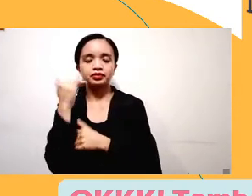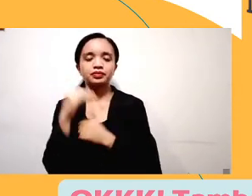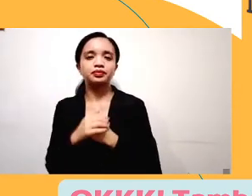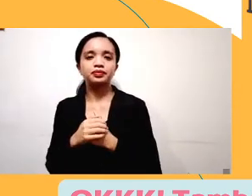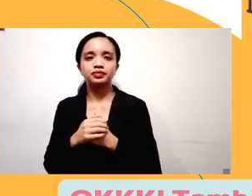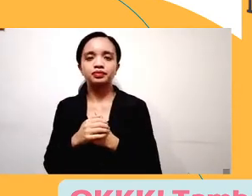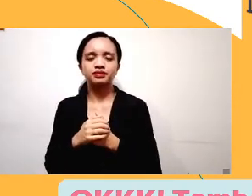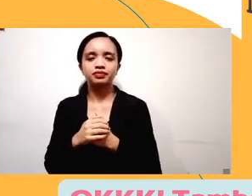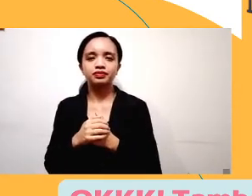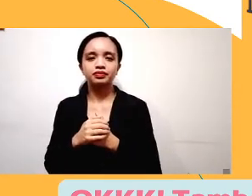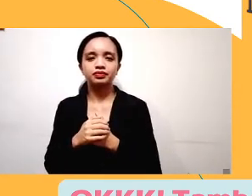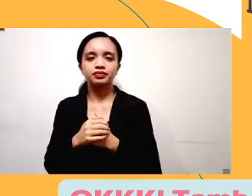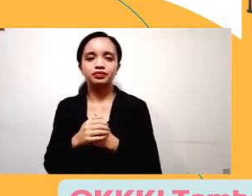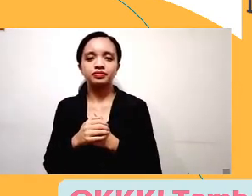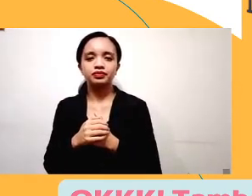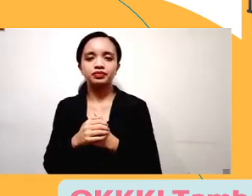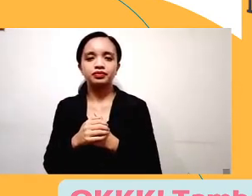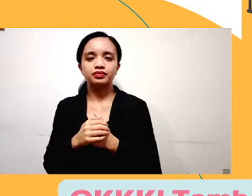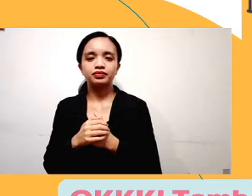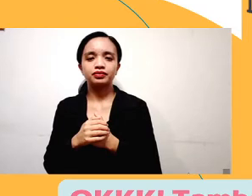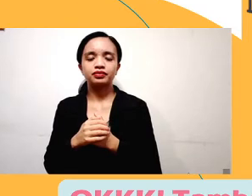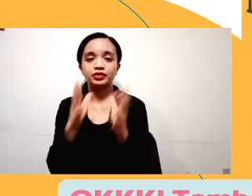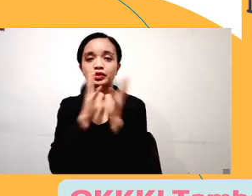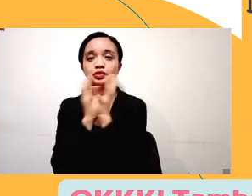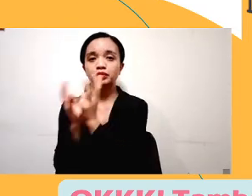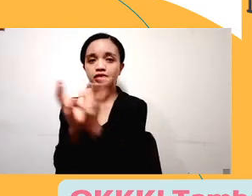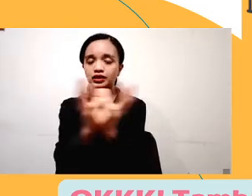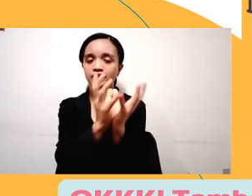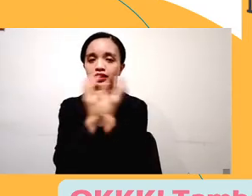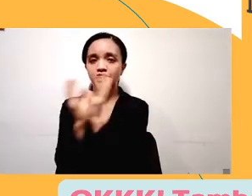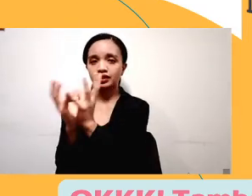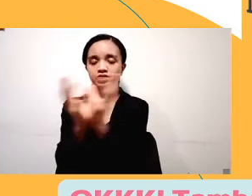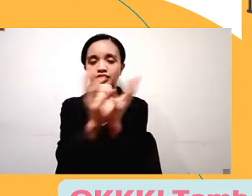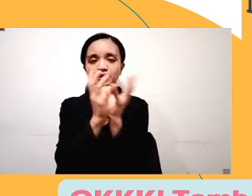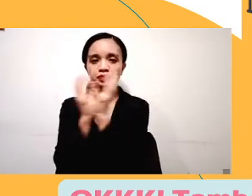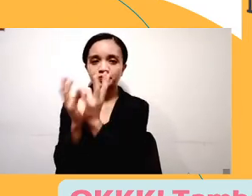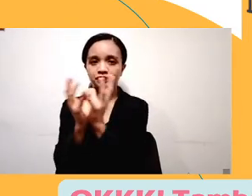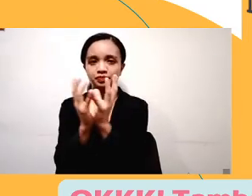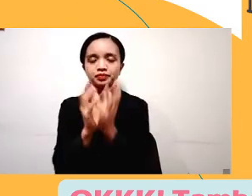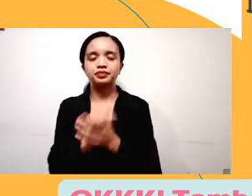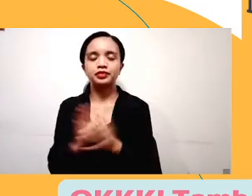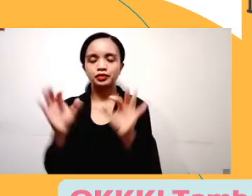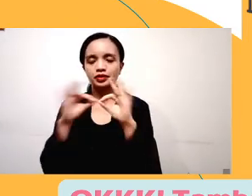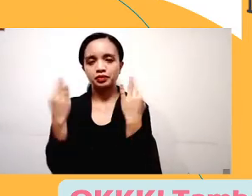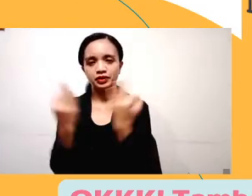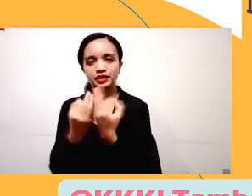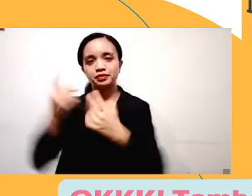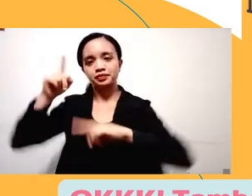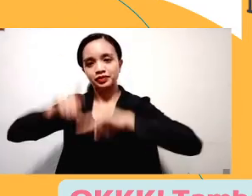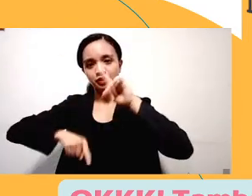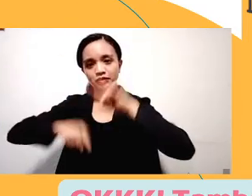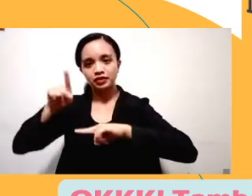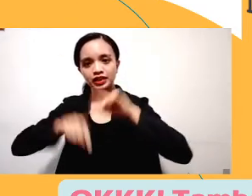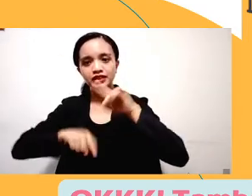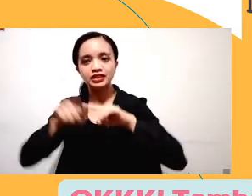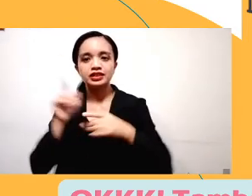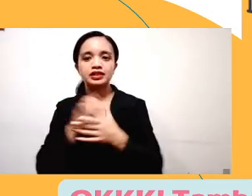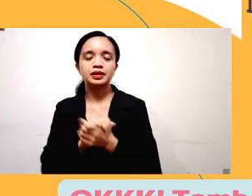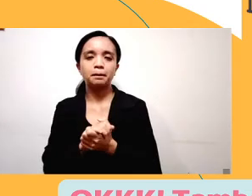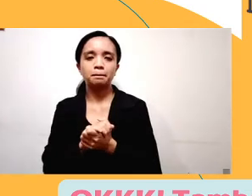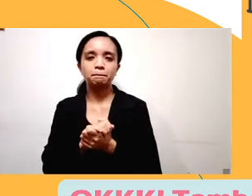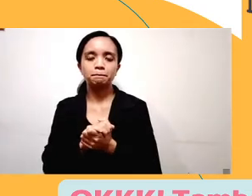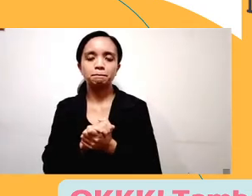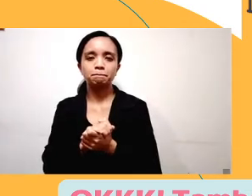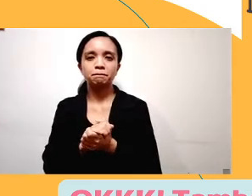kapwa, the community or the immediate community, our neighbors, our family, our friends, at lipunan, the bigger